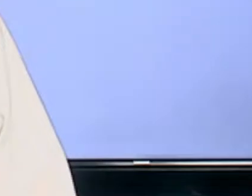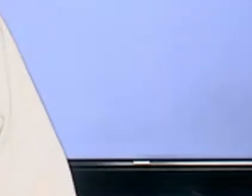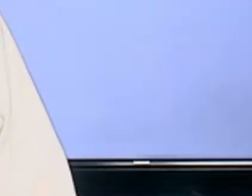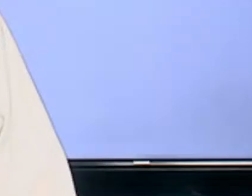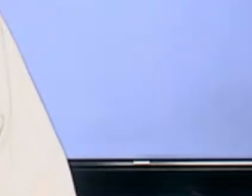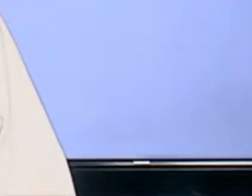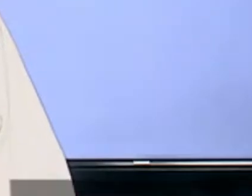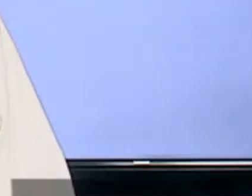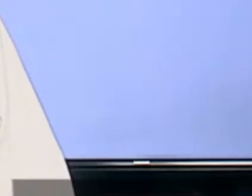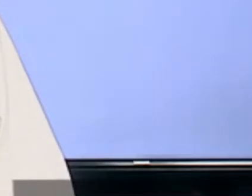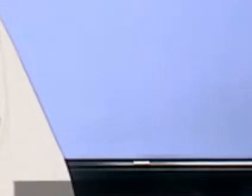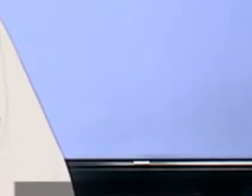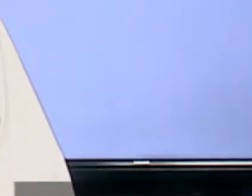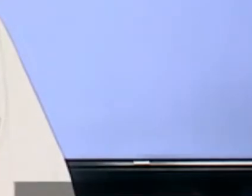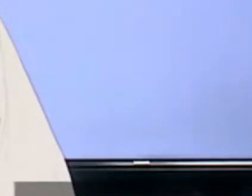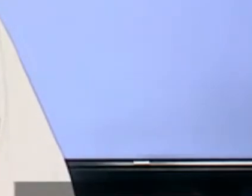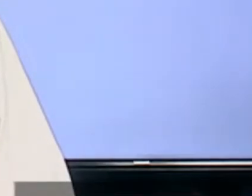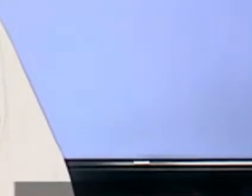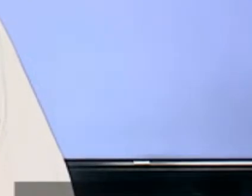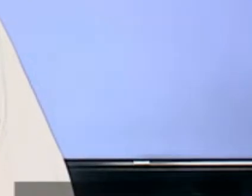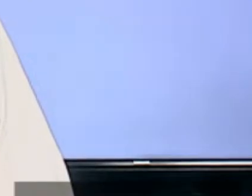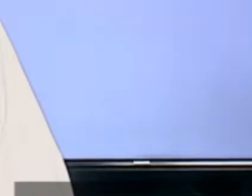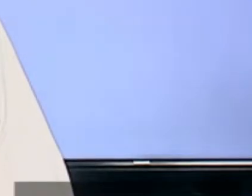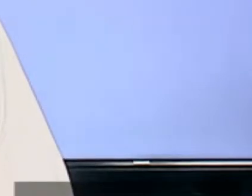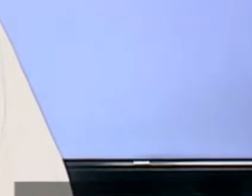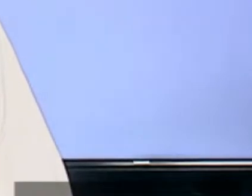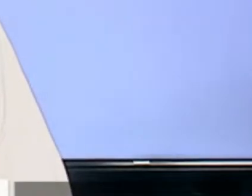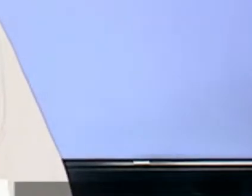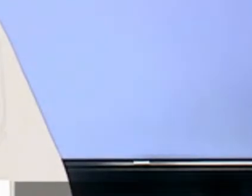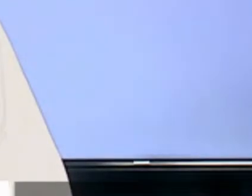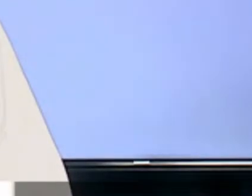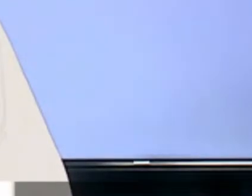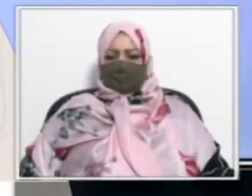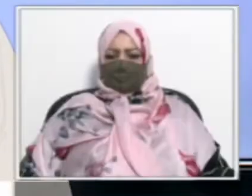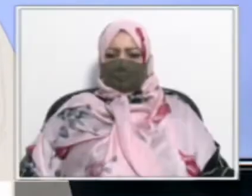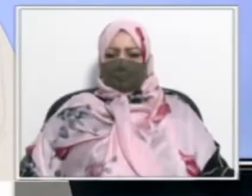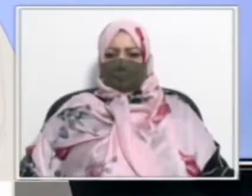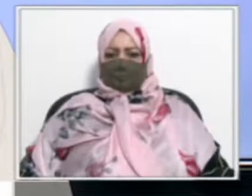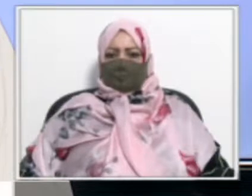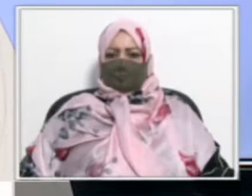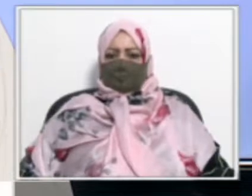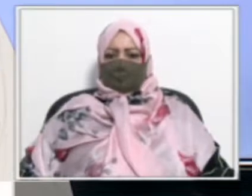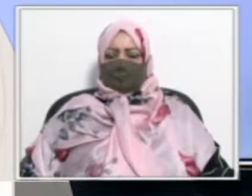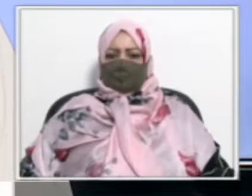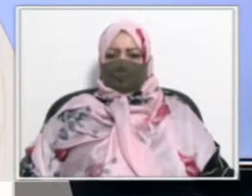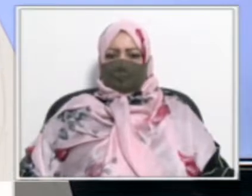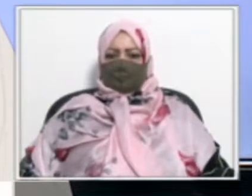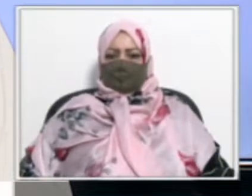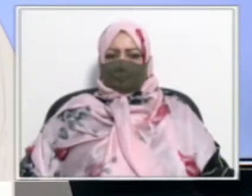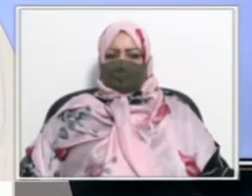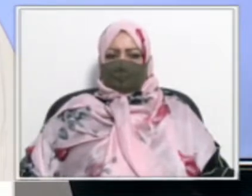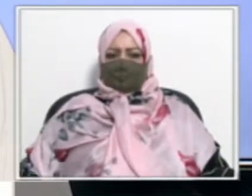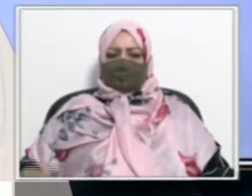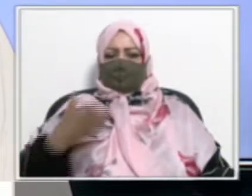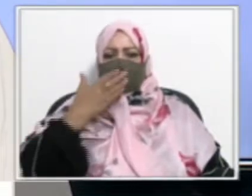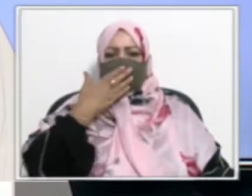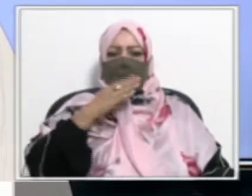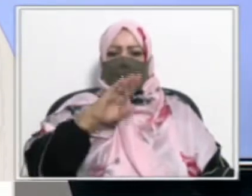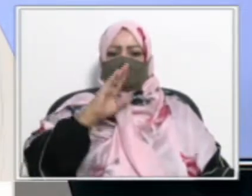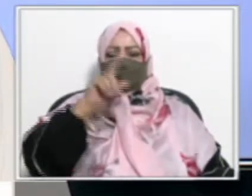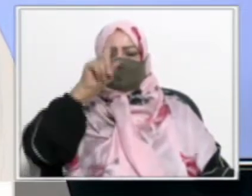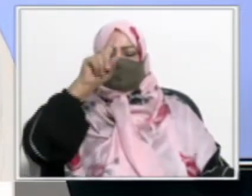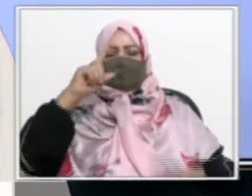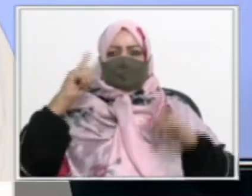الحمد لله رب العالمين، وأصلي وأسلم على المبعوث رحمة للعالمين نبينا محمد وعلى